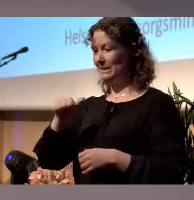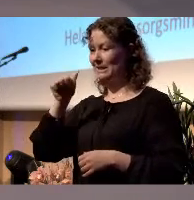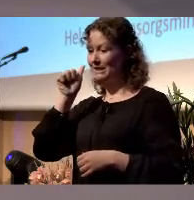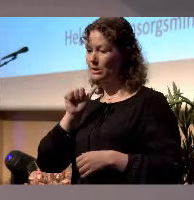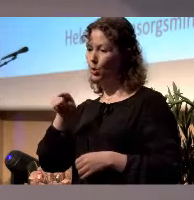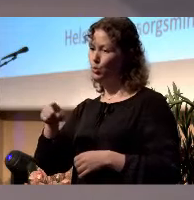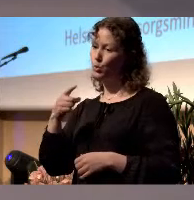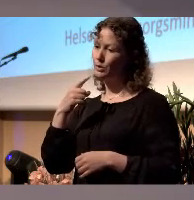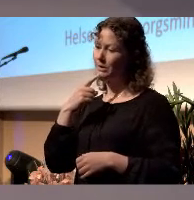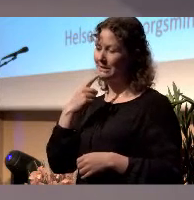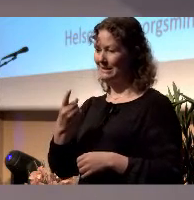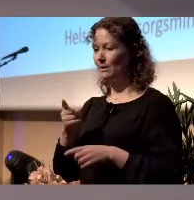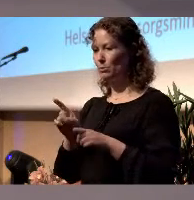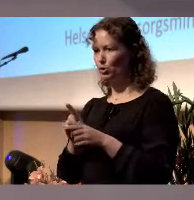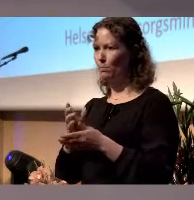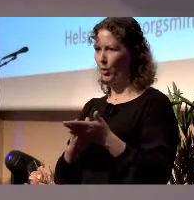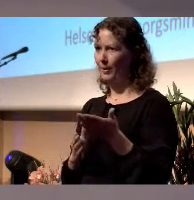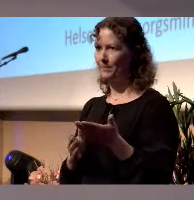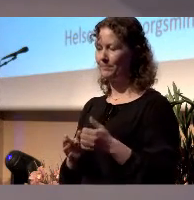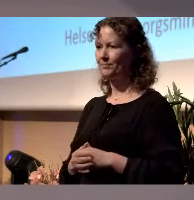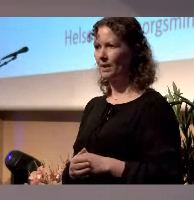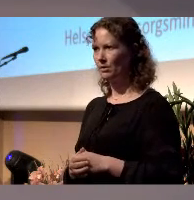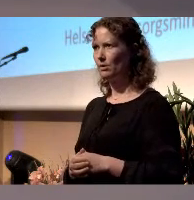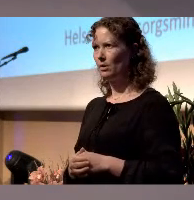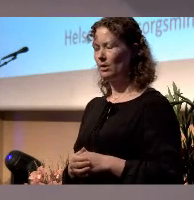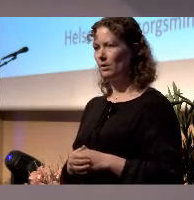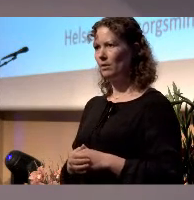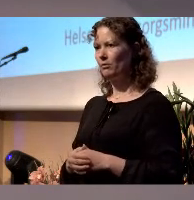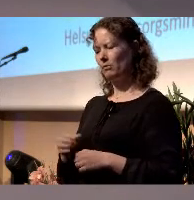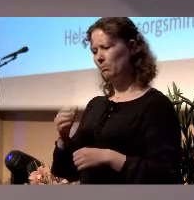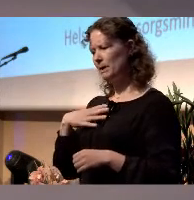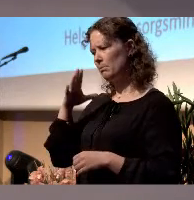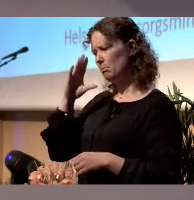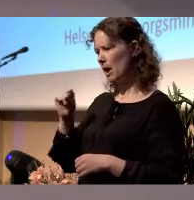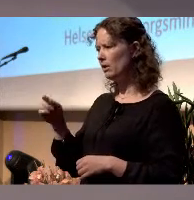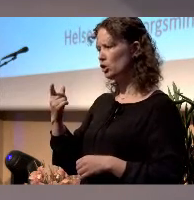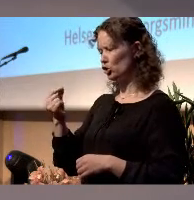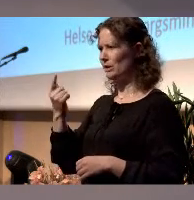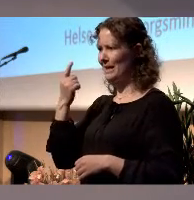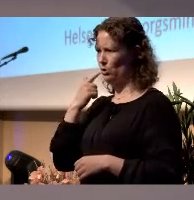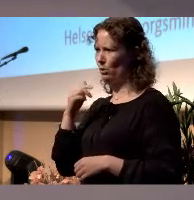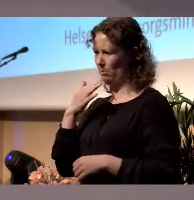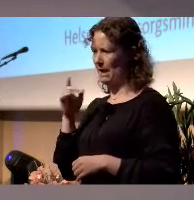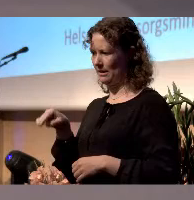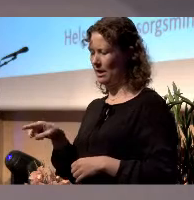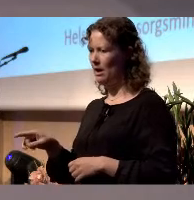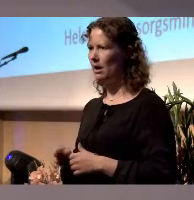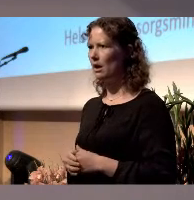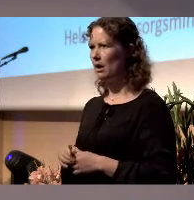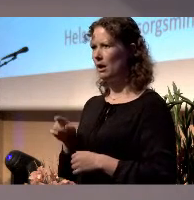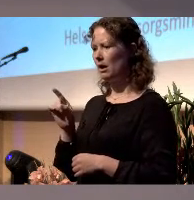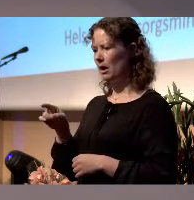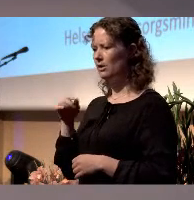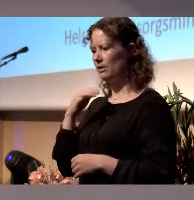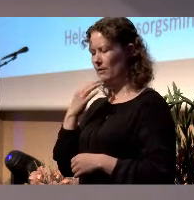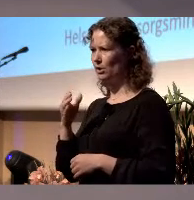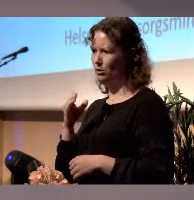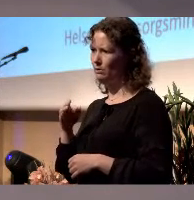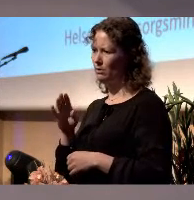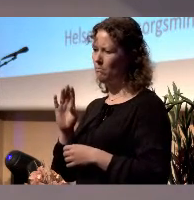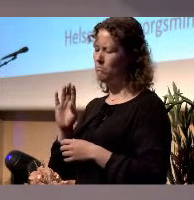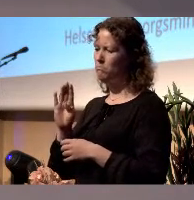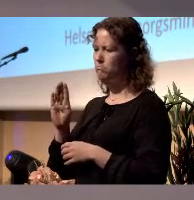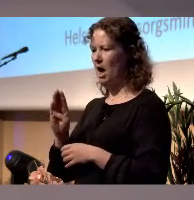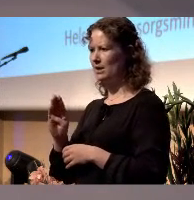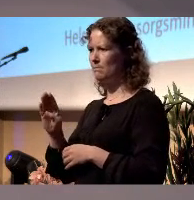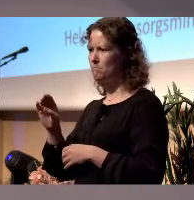hun sier det på denne måten. For egentlig mannen min, han ble 71 år. Han er bypass-operert. Han har